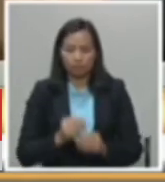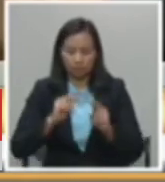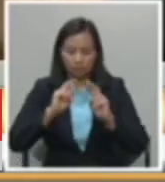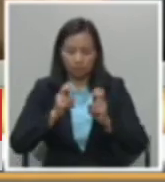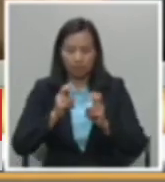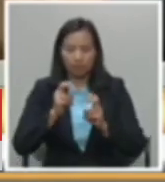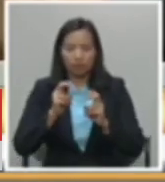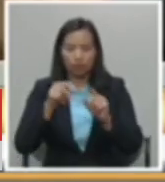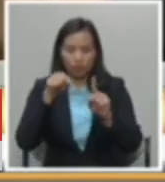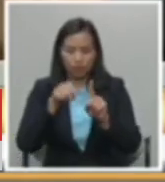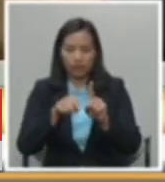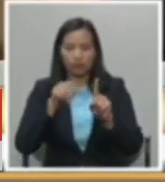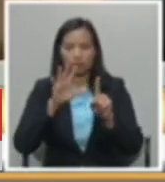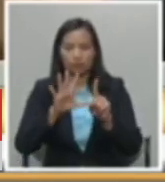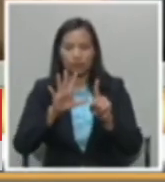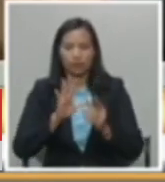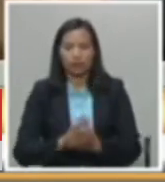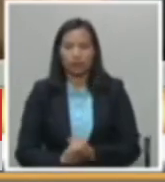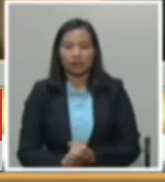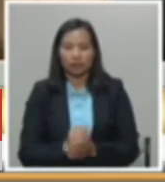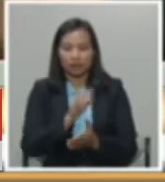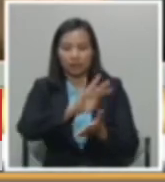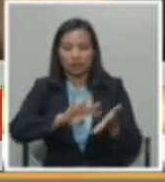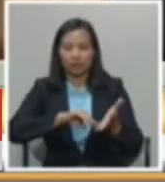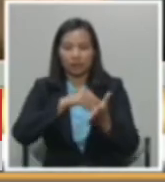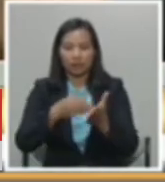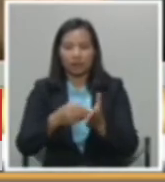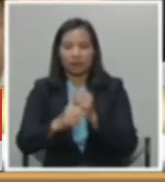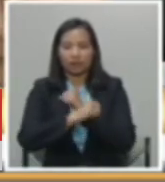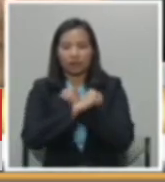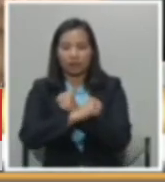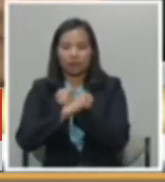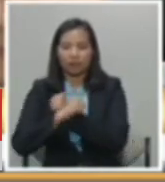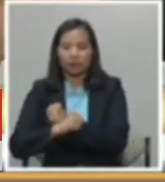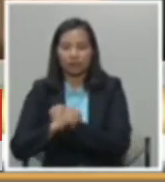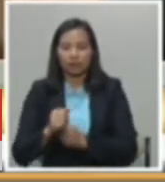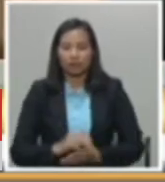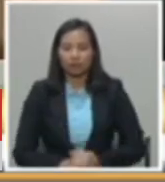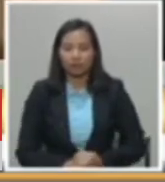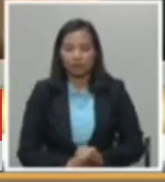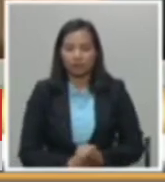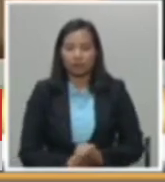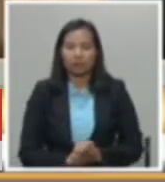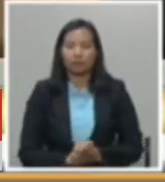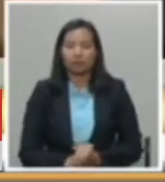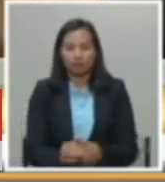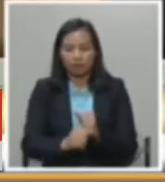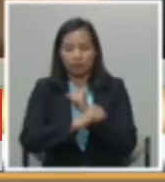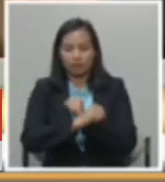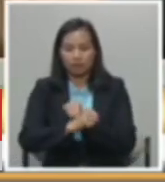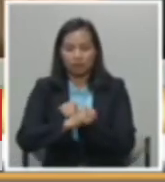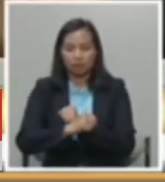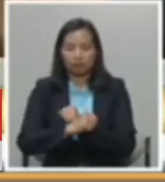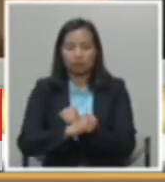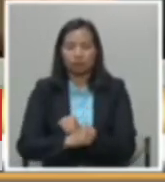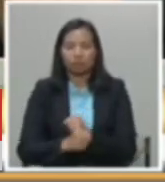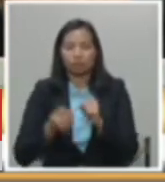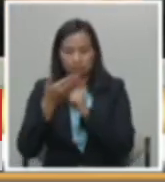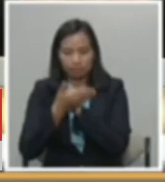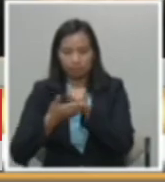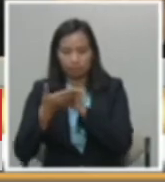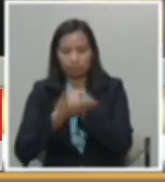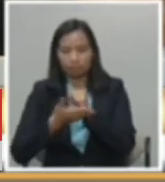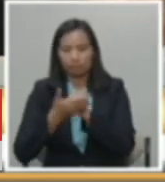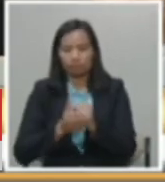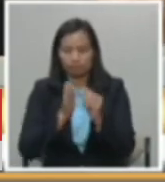1.5 นะครับแผนงานบูรณาการป้องกันและปราบปรามและบำบัดรักษาผู้ติดยาเสพติดซึ่งเมื่